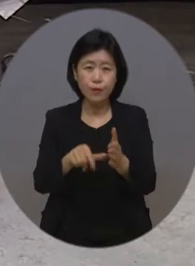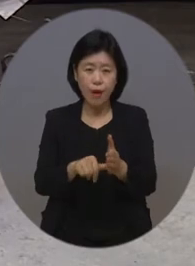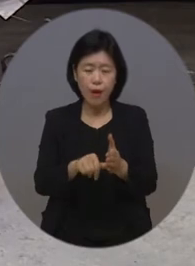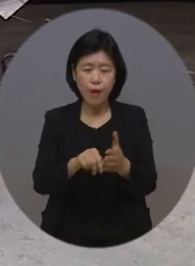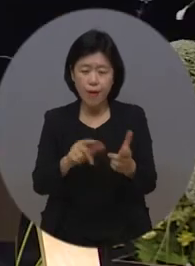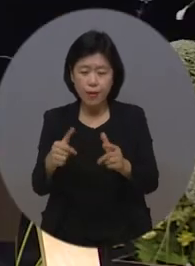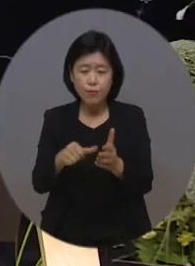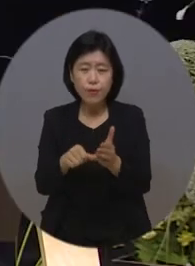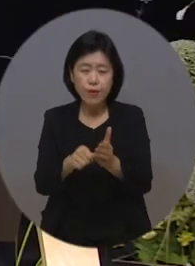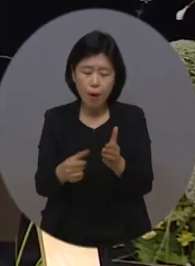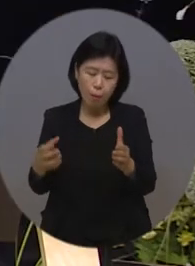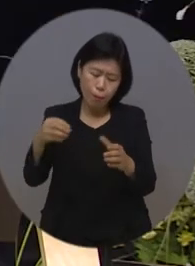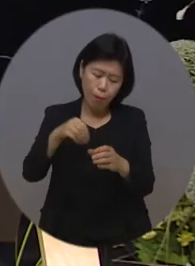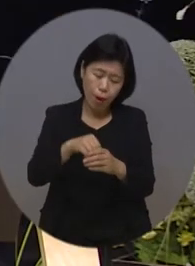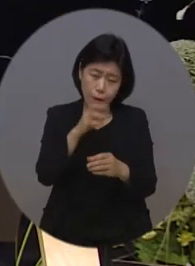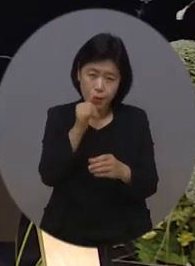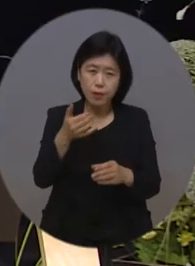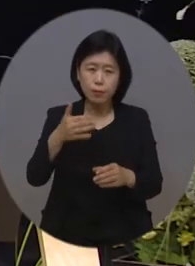없었나 봅니다.